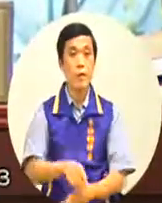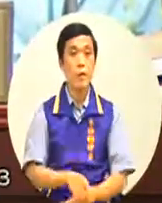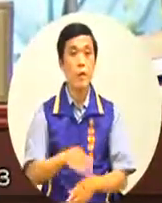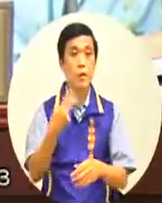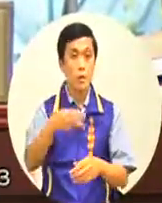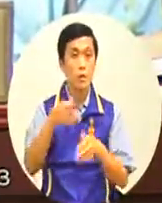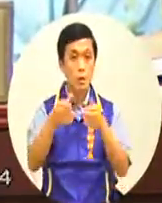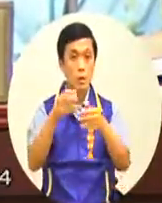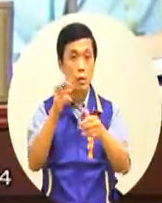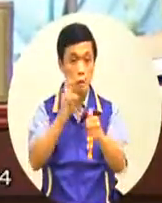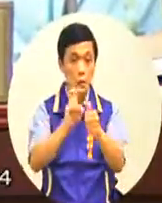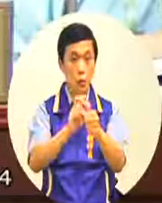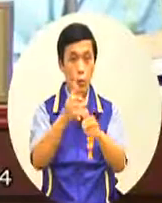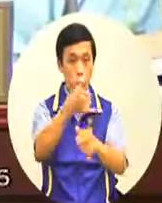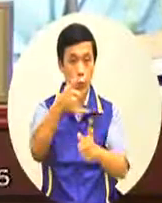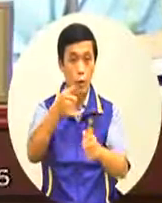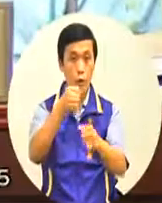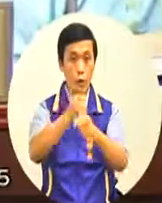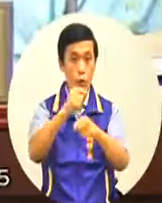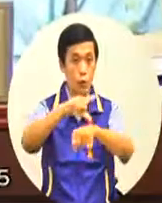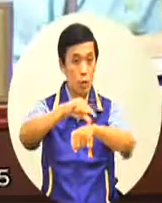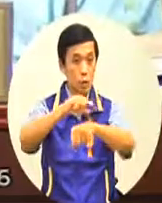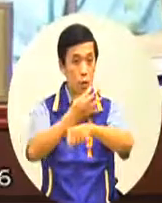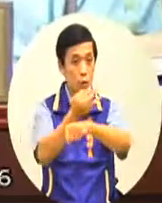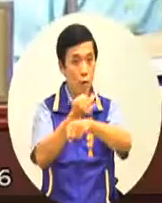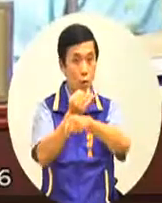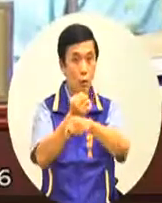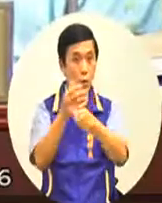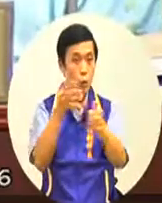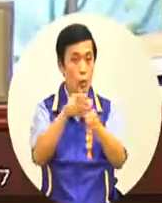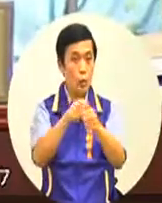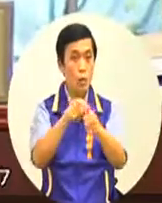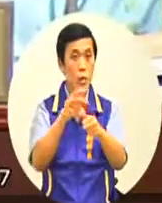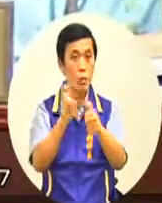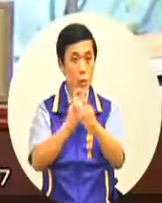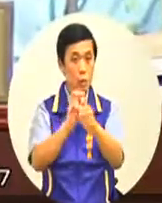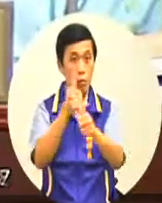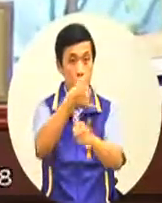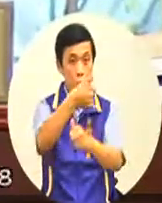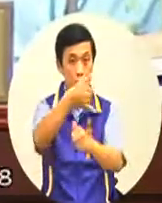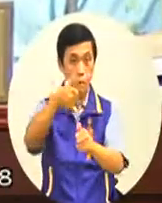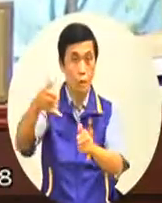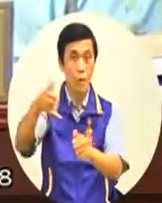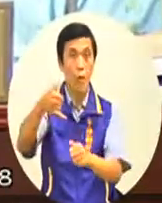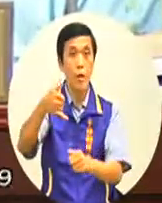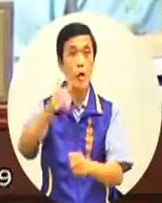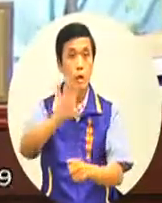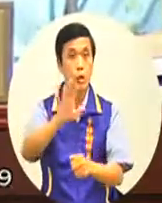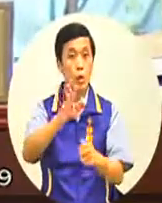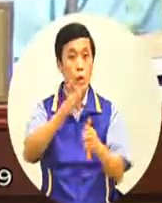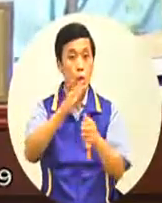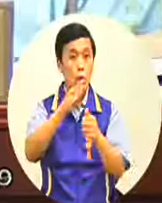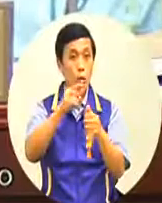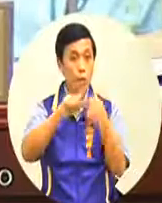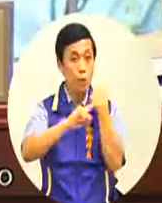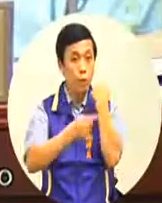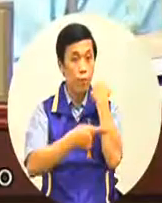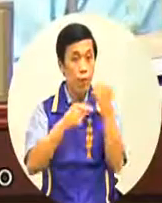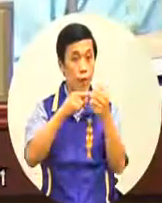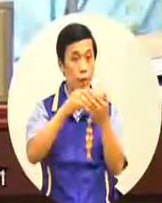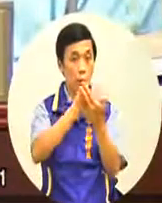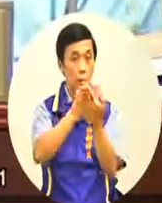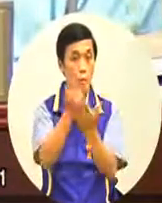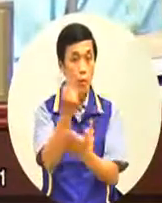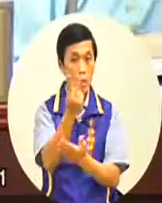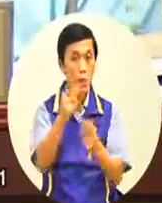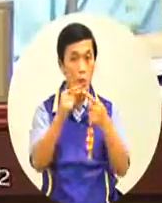照护员的工时问题，现在目前照护员有两个 两套不同的法令规定，一个是在